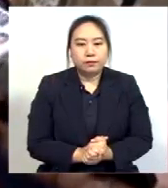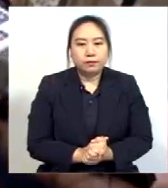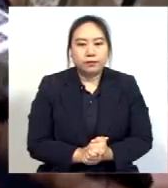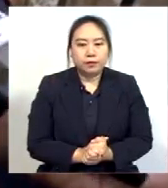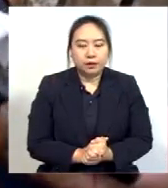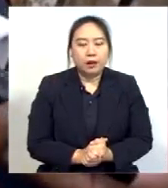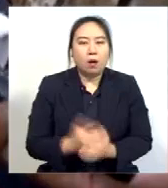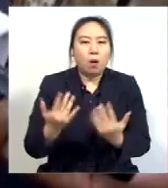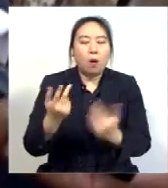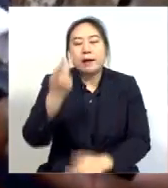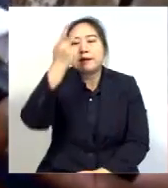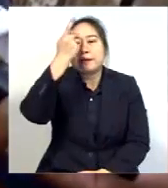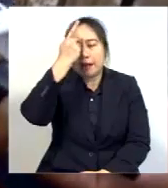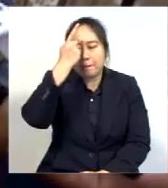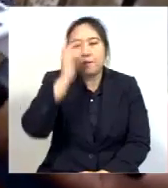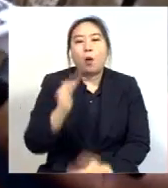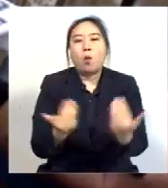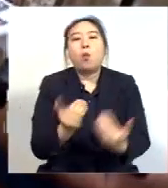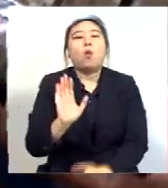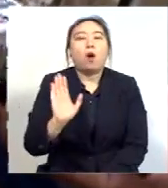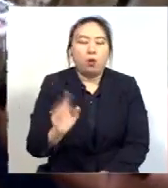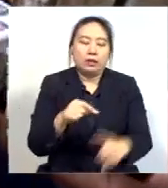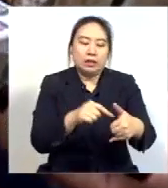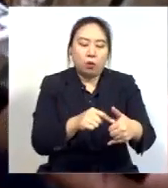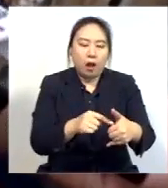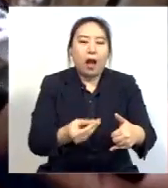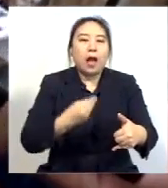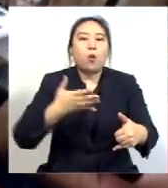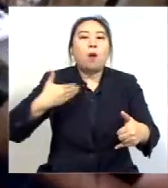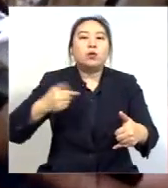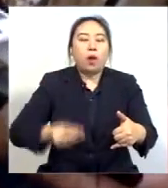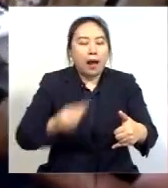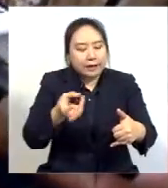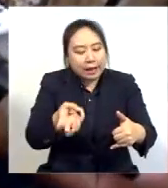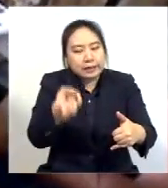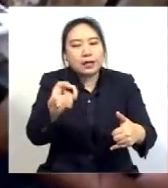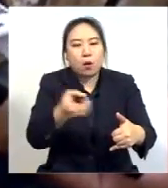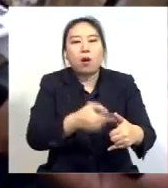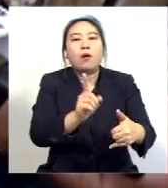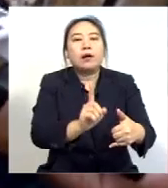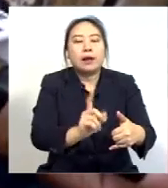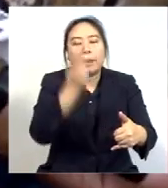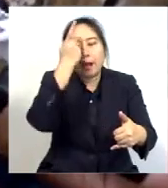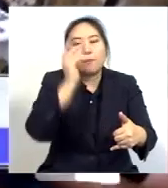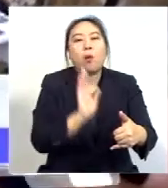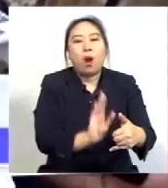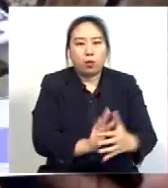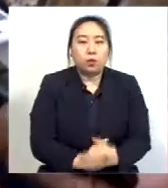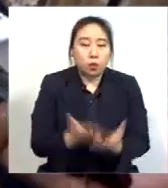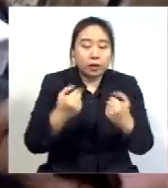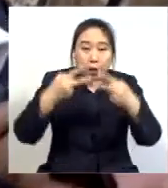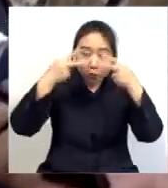ชดใช้เวรกรรมของเขาแค่นี้ลูกผมนะเขาคงจะเกิดมาให้ความสุขผมได้แค่นี้ส่วนเรื่องวิสามันหรืออะ